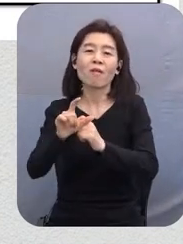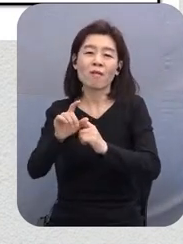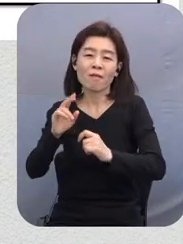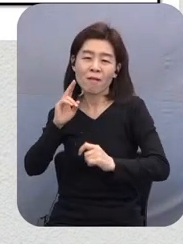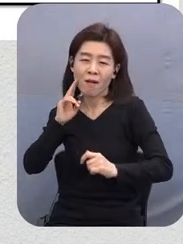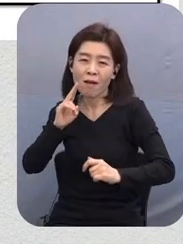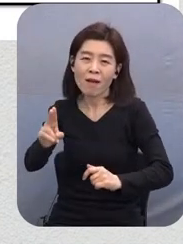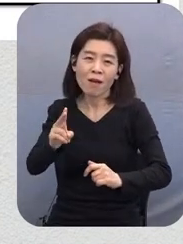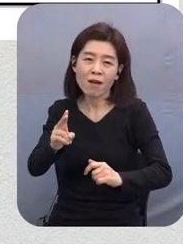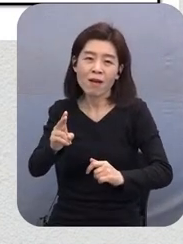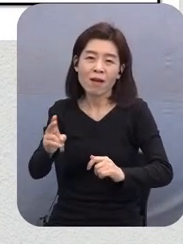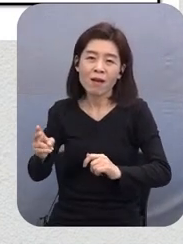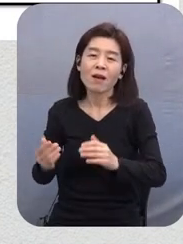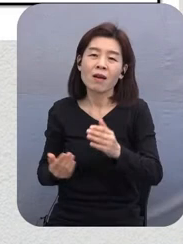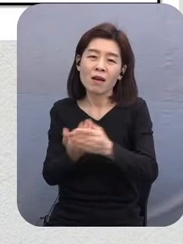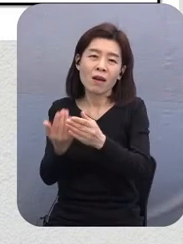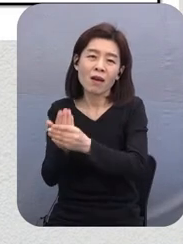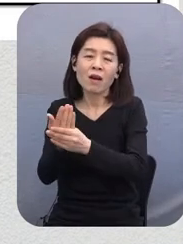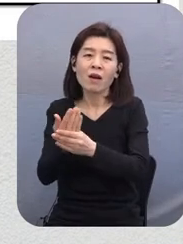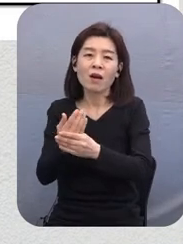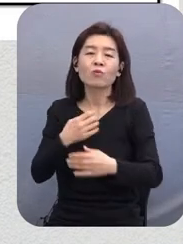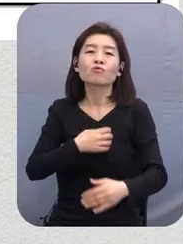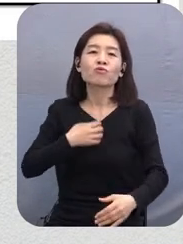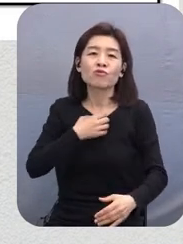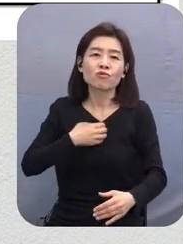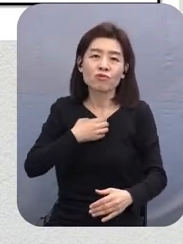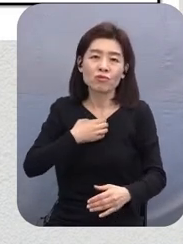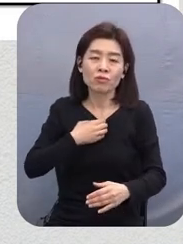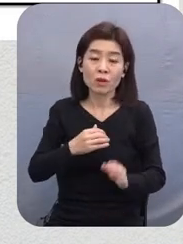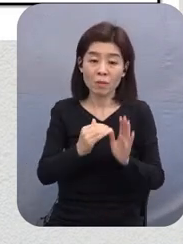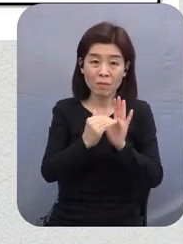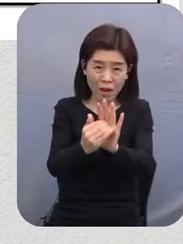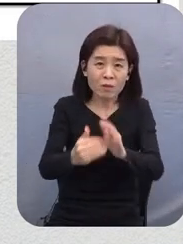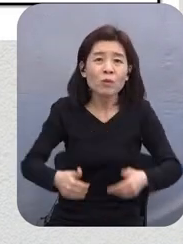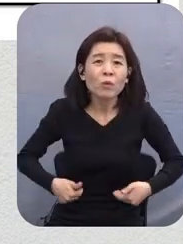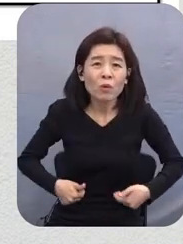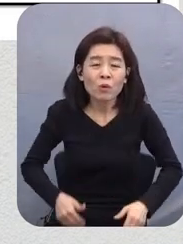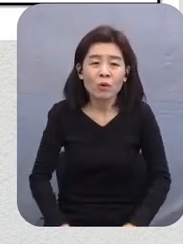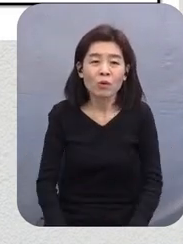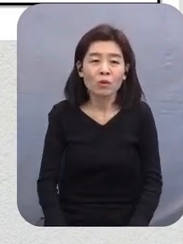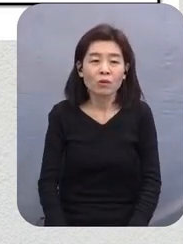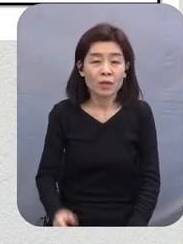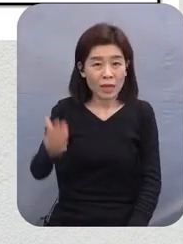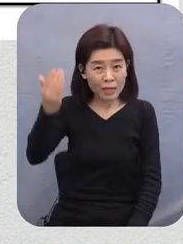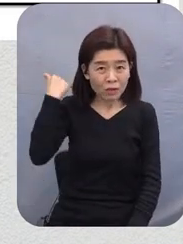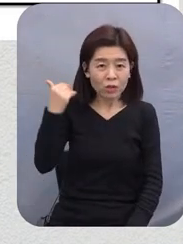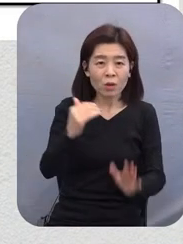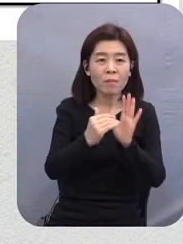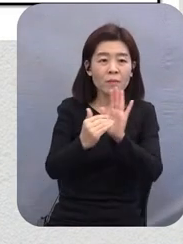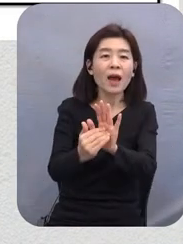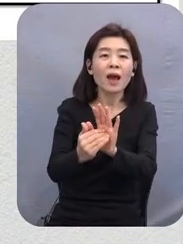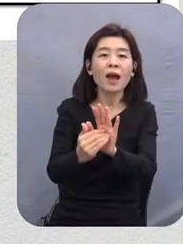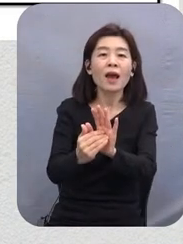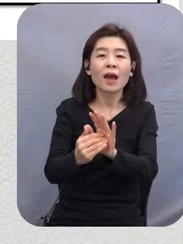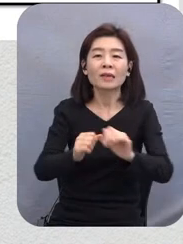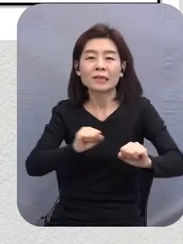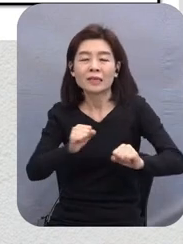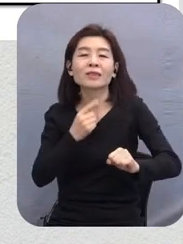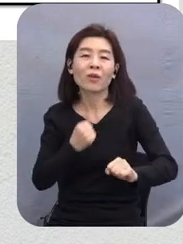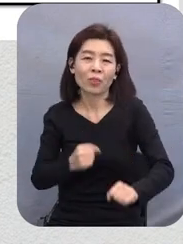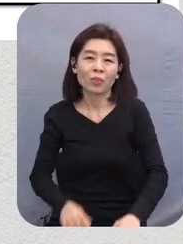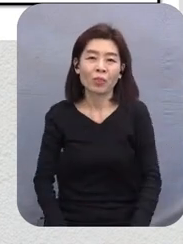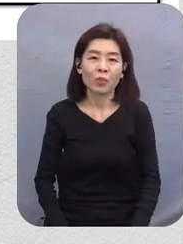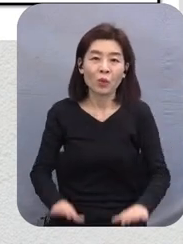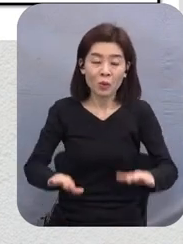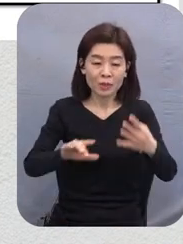파멸적으로 일어나는 겁니다. 막아야 되겠죠? 근데 옛날에도 이걸 막아낸 사람도 있었습니다. 오늘이 4월